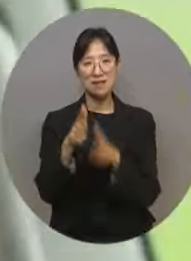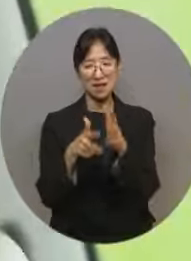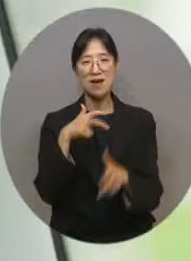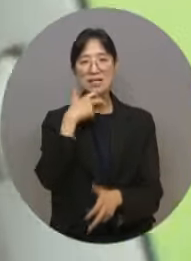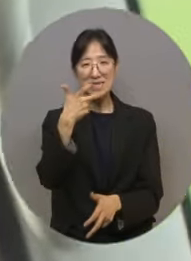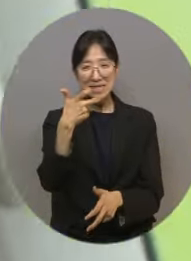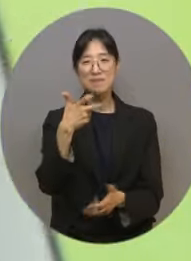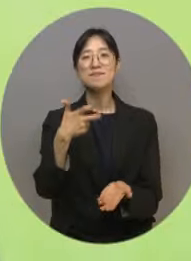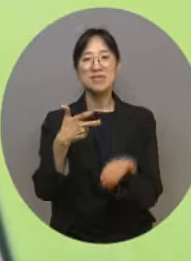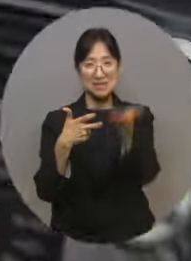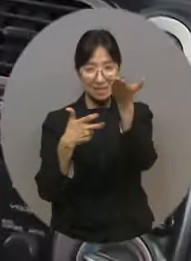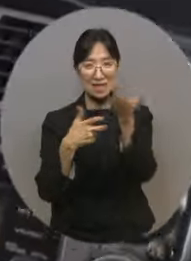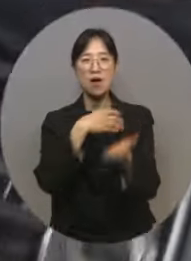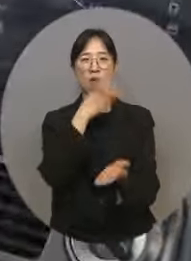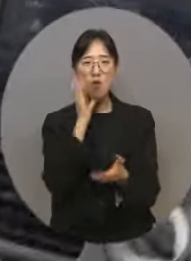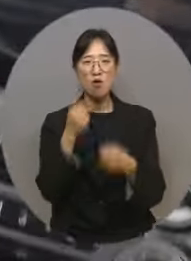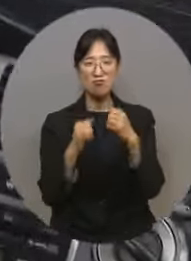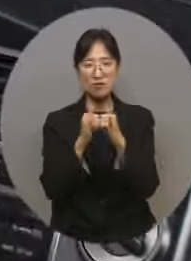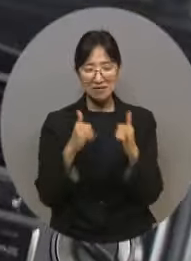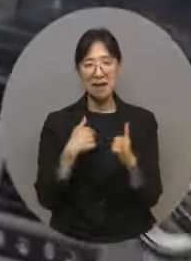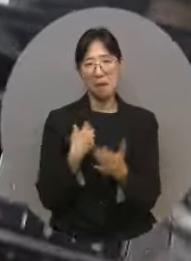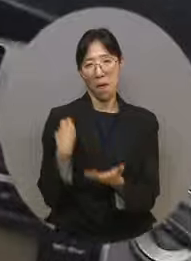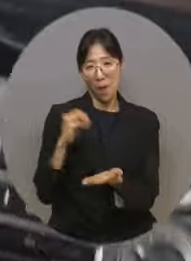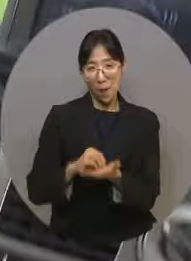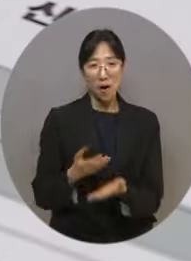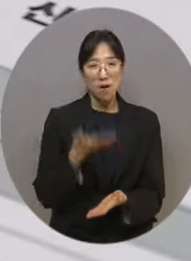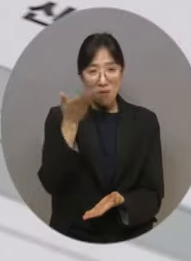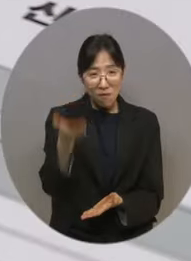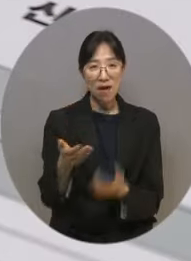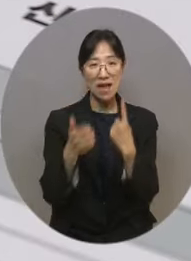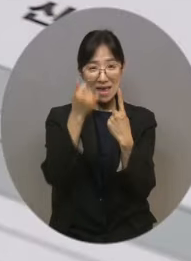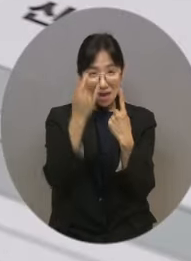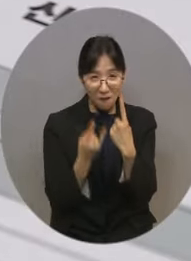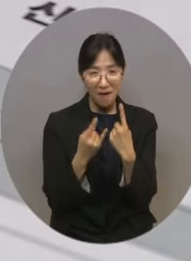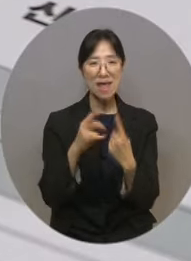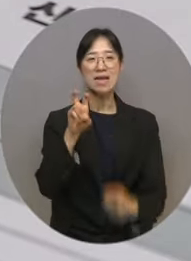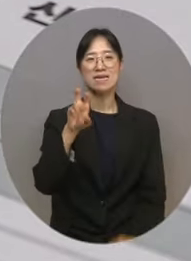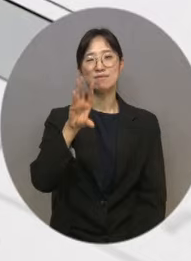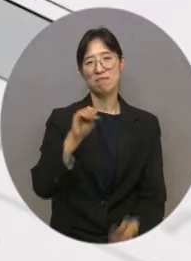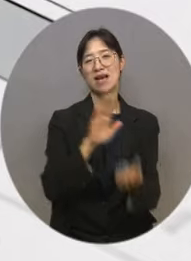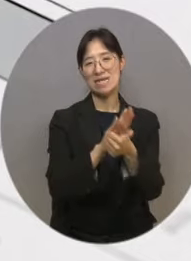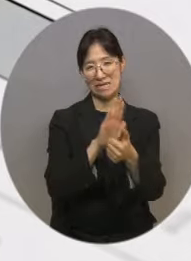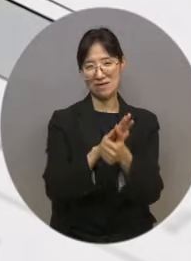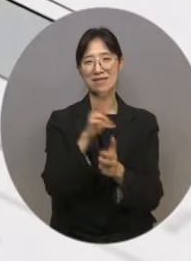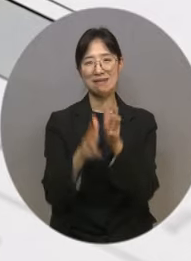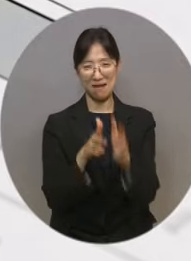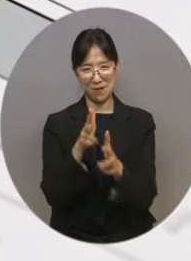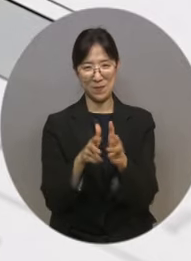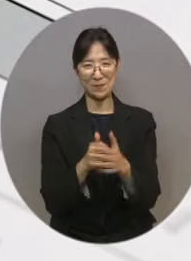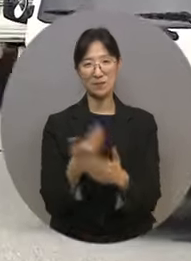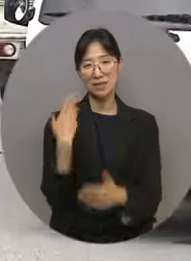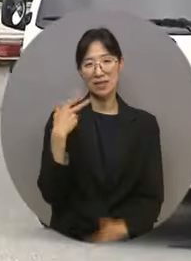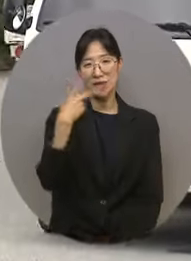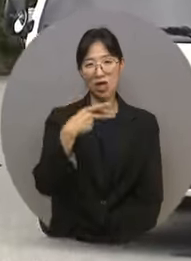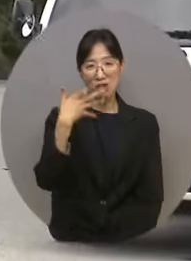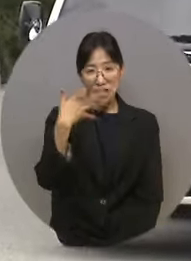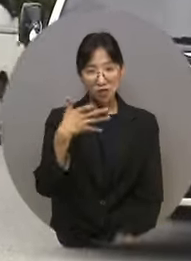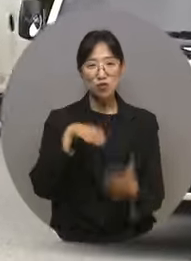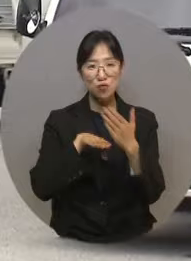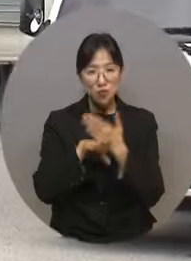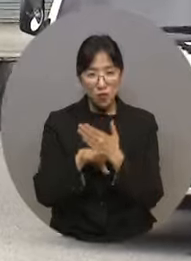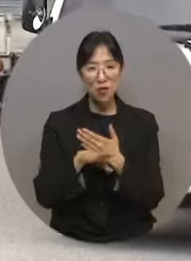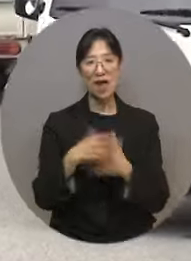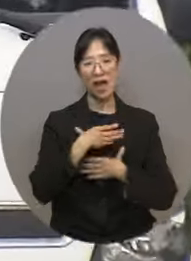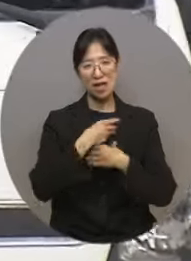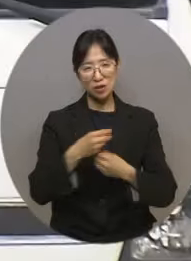이상 고령 운전자가 운전면허를 자진 반납시 1회에 한하여 20만 원을 지원하는 사업으로 지난 2019년 일에 안전한